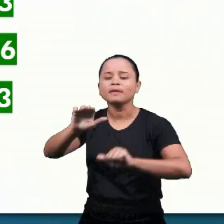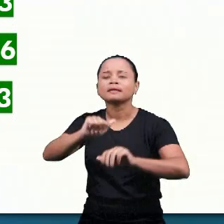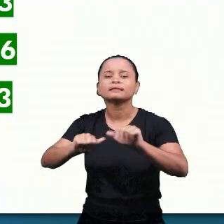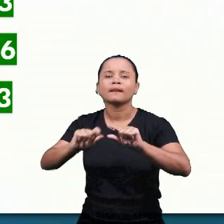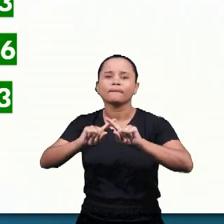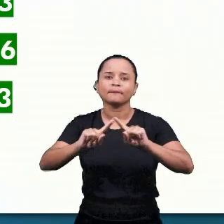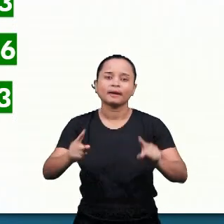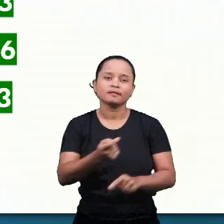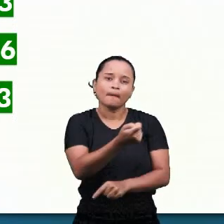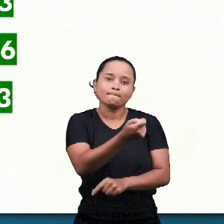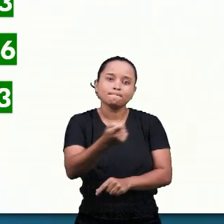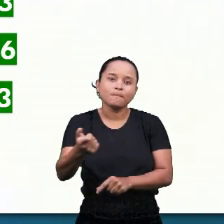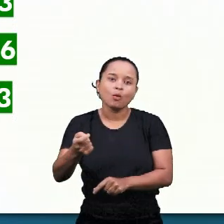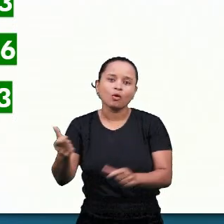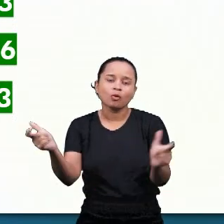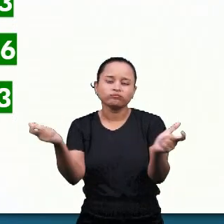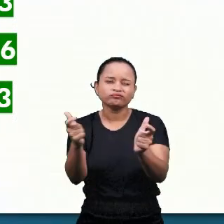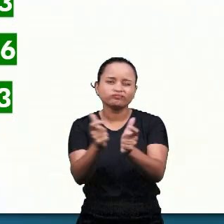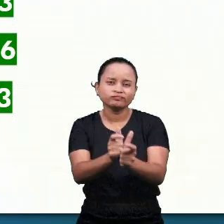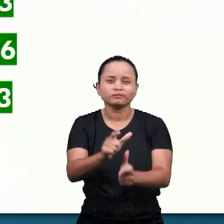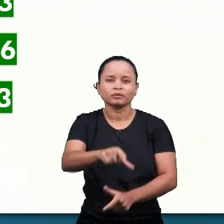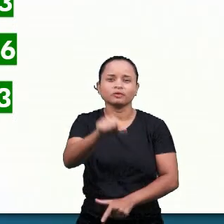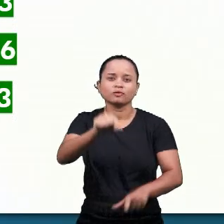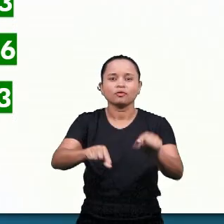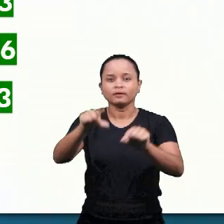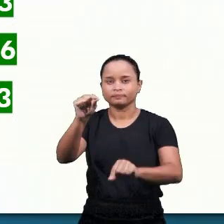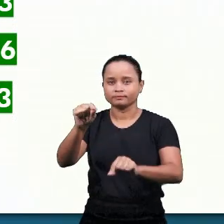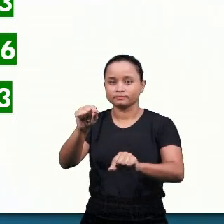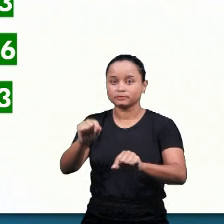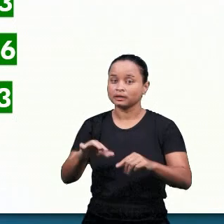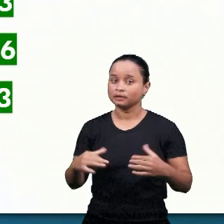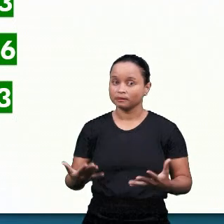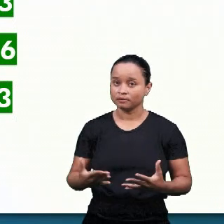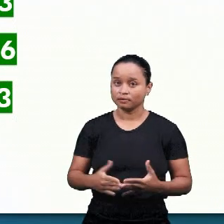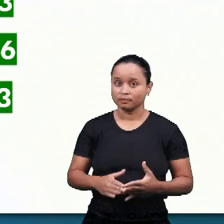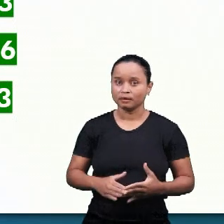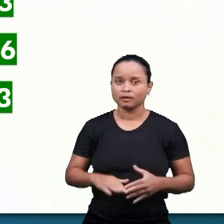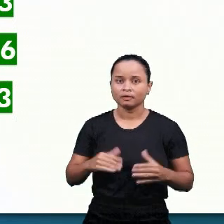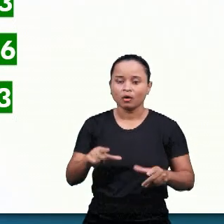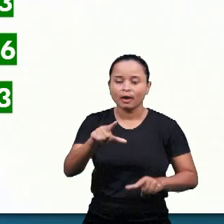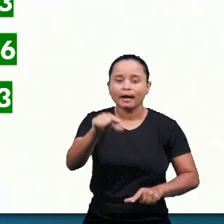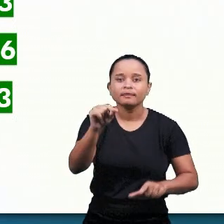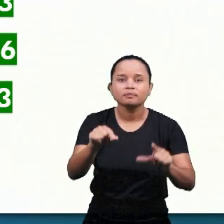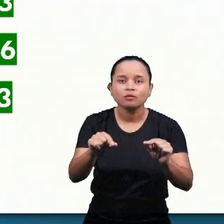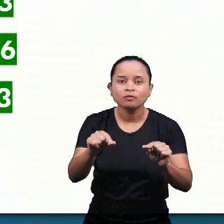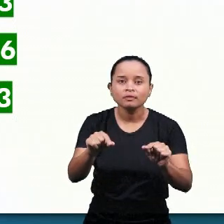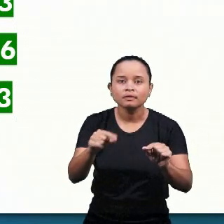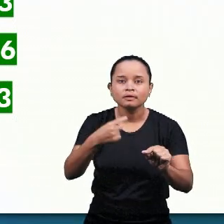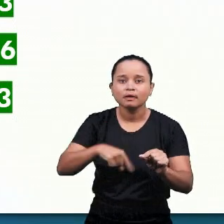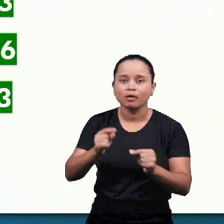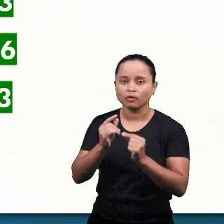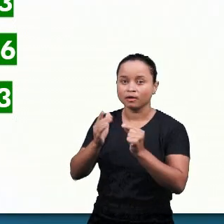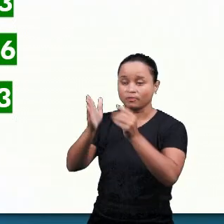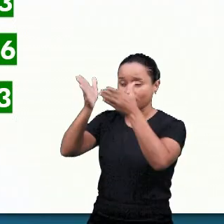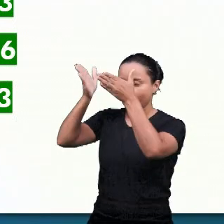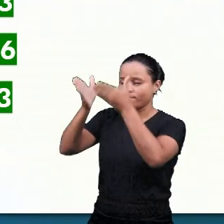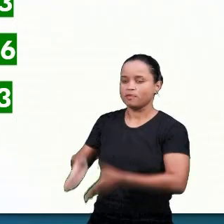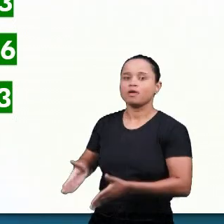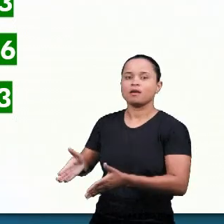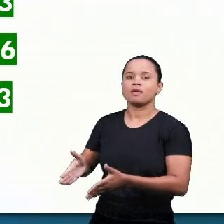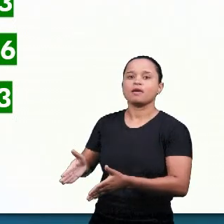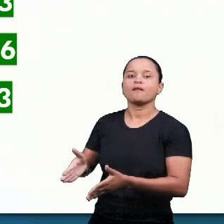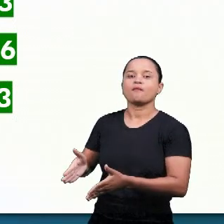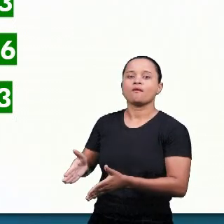j'étais appelé, vous avez été appelé, mais le choix, c'est dans la fidélité à l'appel. Donc je suis pasteur,